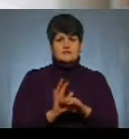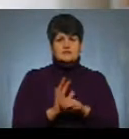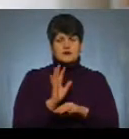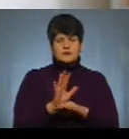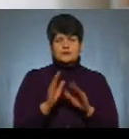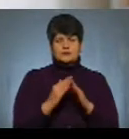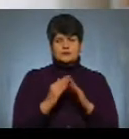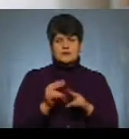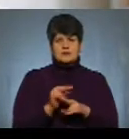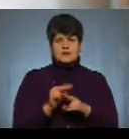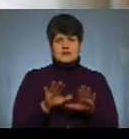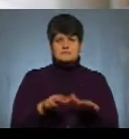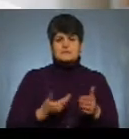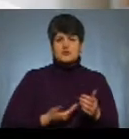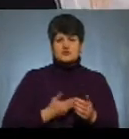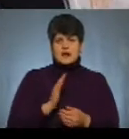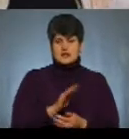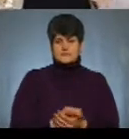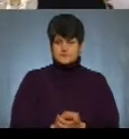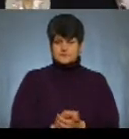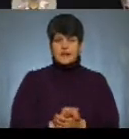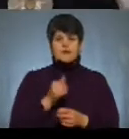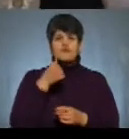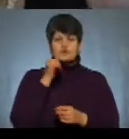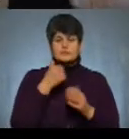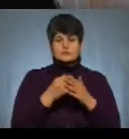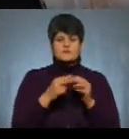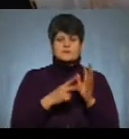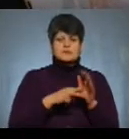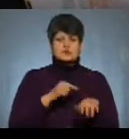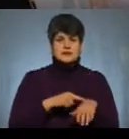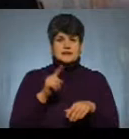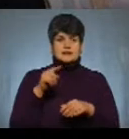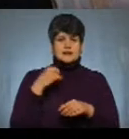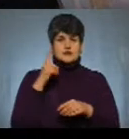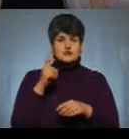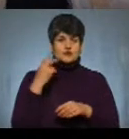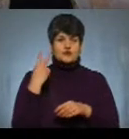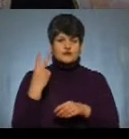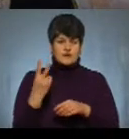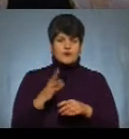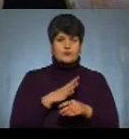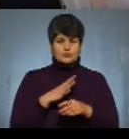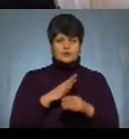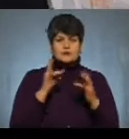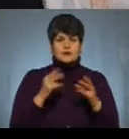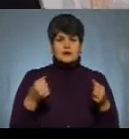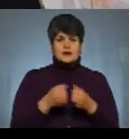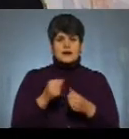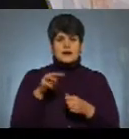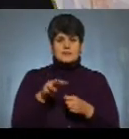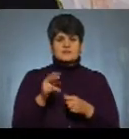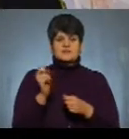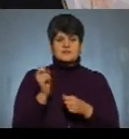потребують, вони скеровані на амбулаторне лікування за місцем проживання. Вчора близько 17 години на лінію 102 надійшло повідомлення про ДТП з потерпілими на